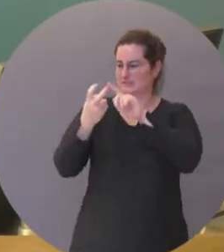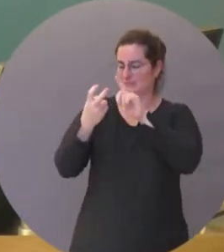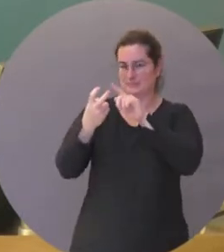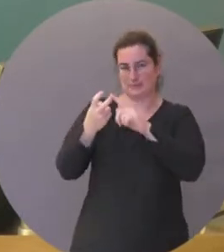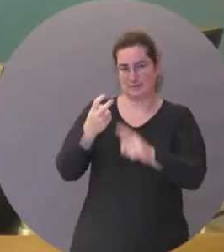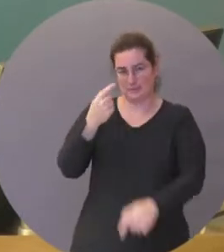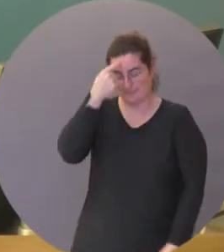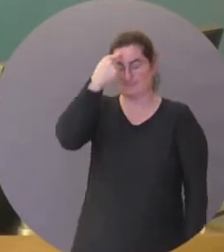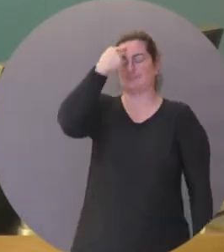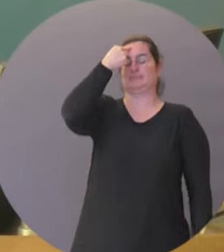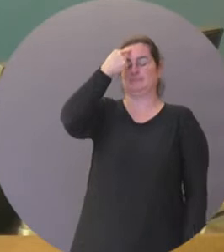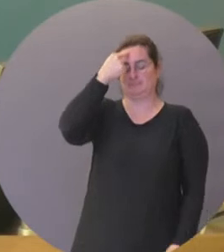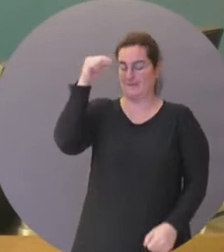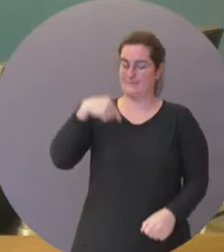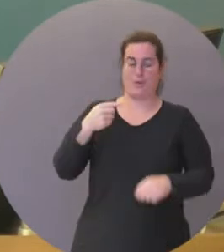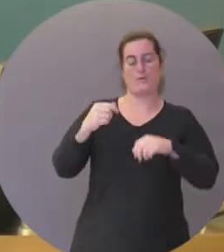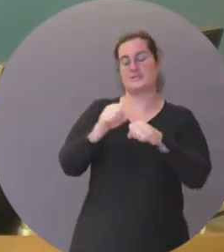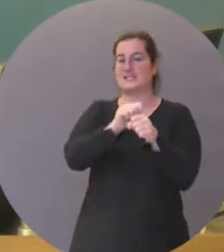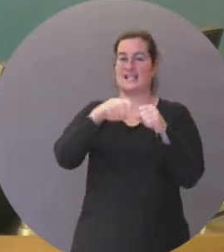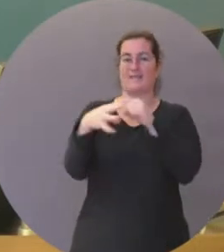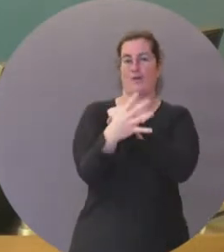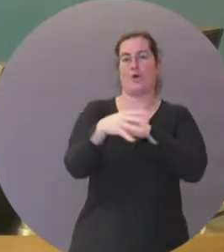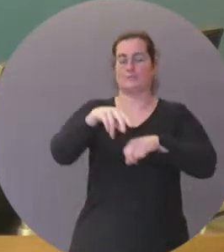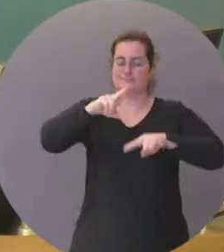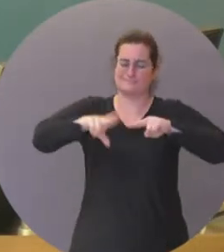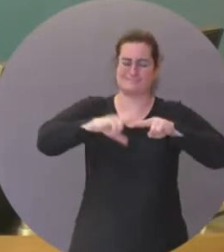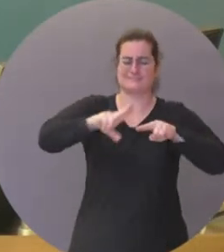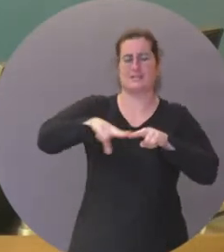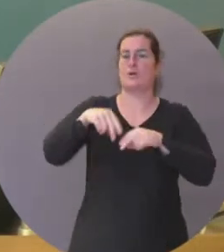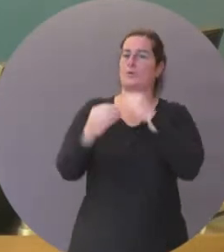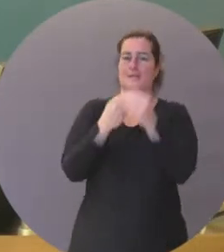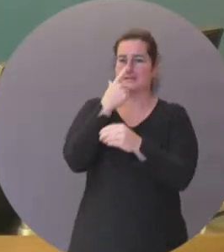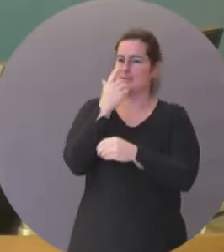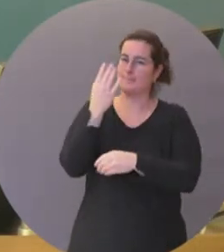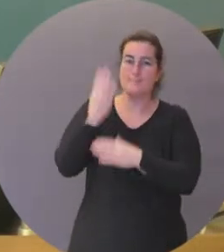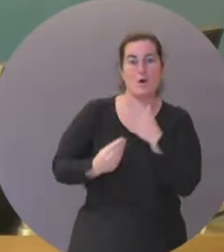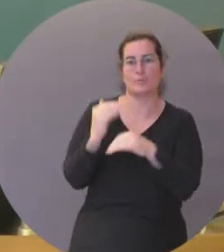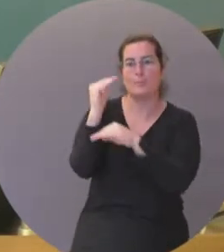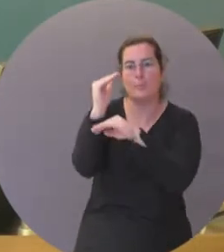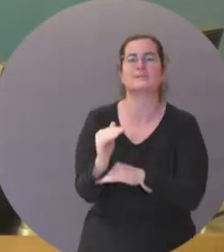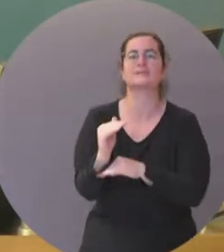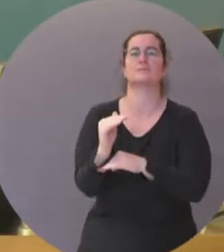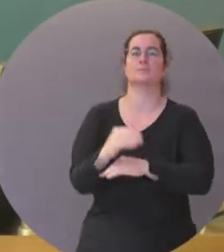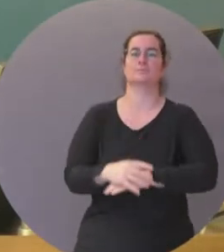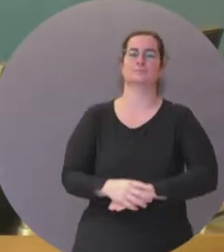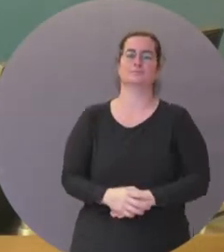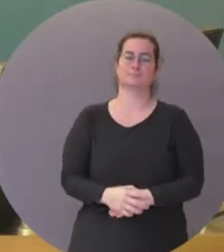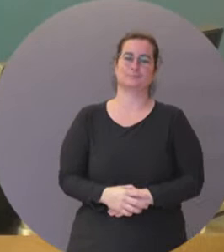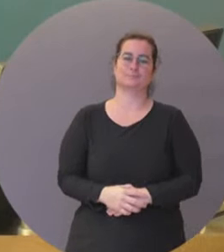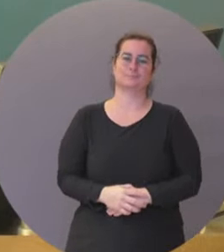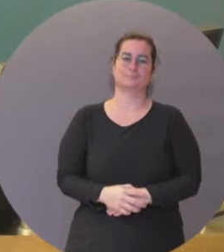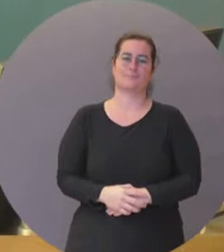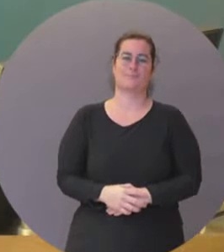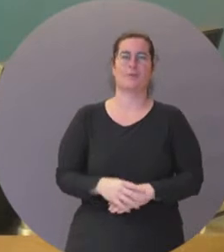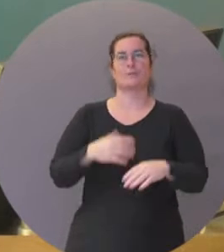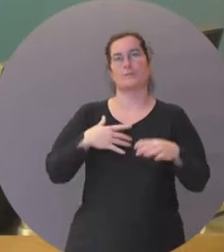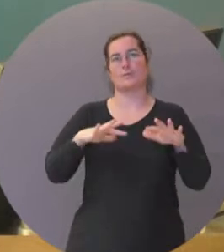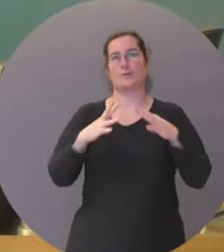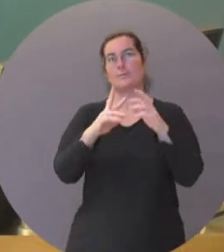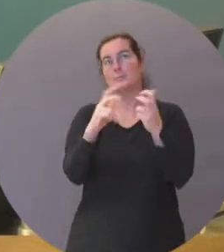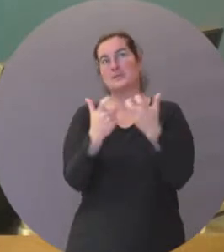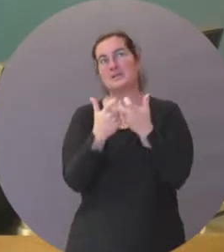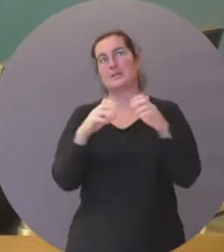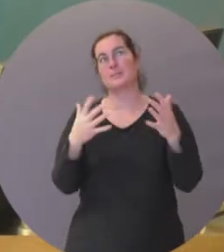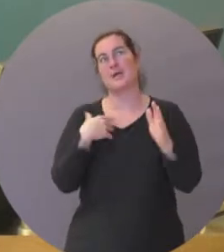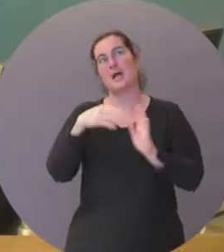serveurs soit pour les protéger encore davantage les coût estimés à un peu moins d'un